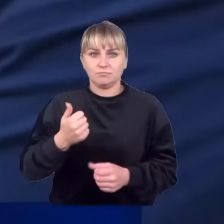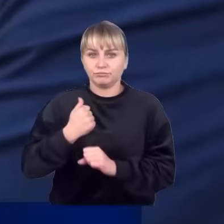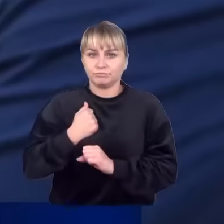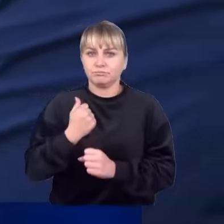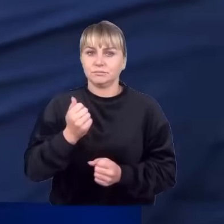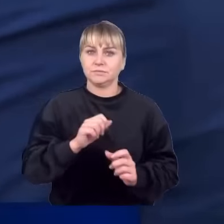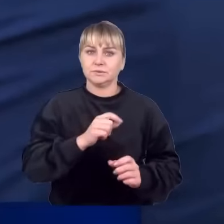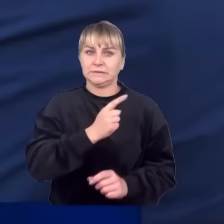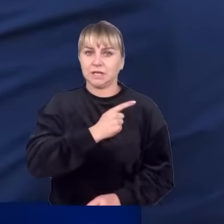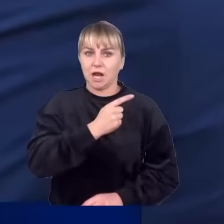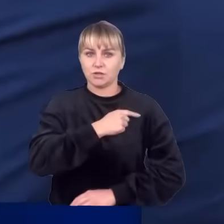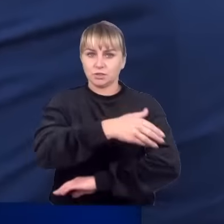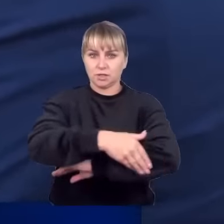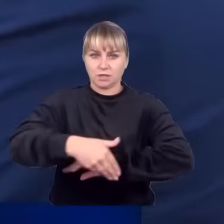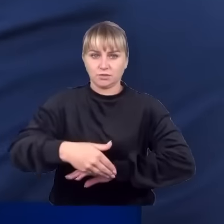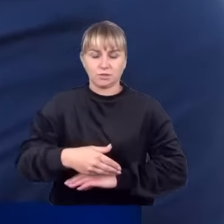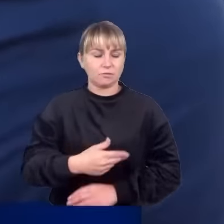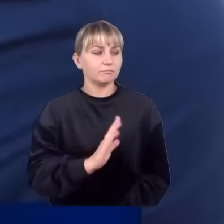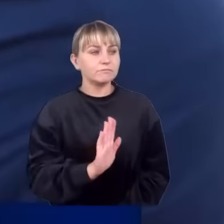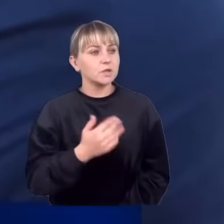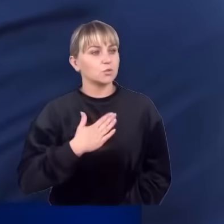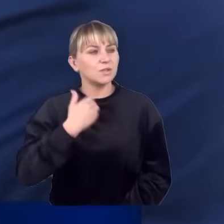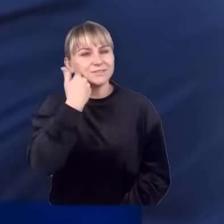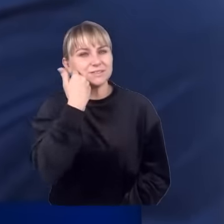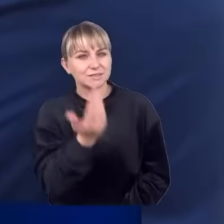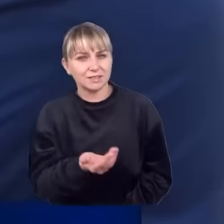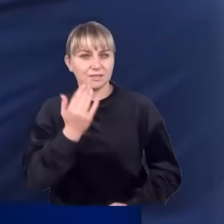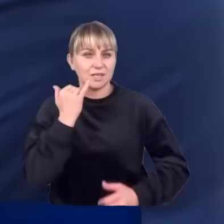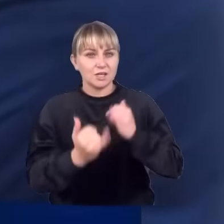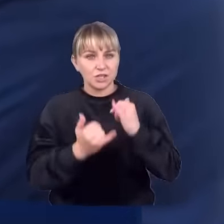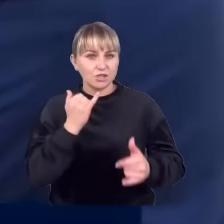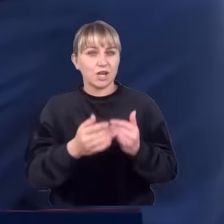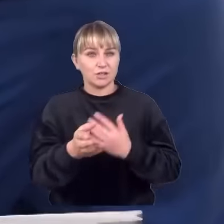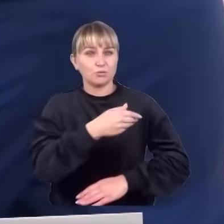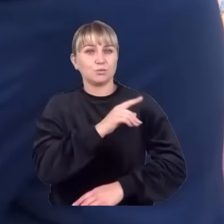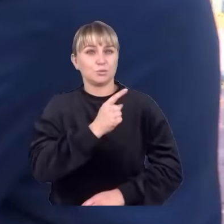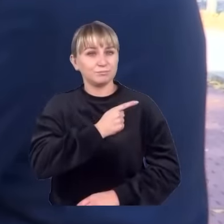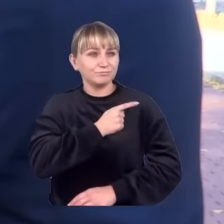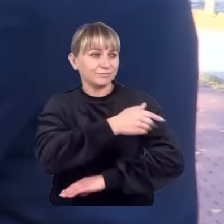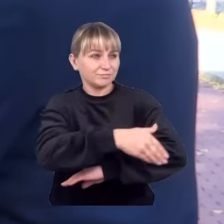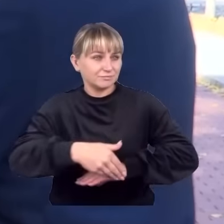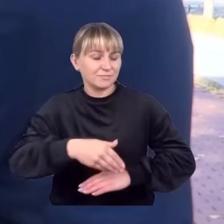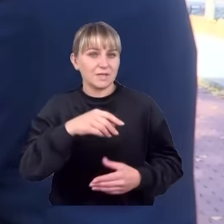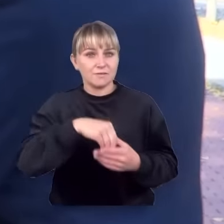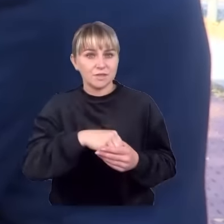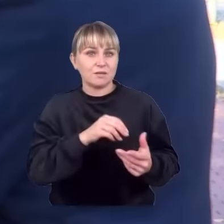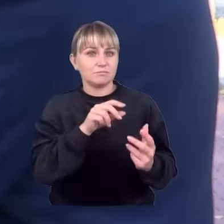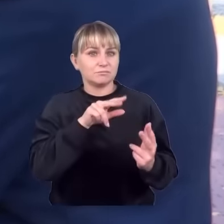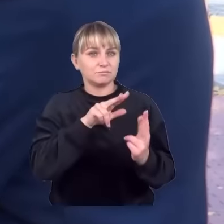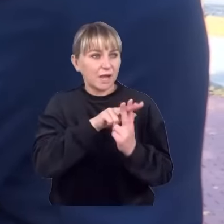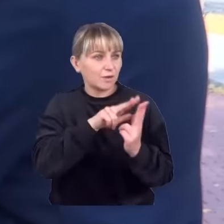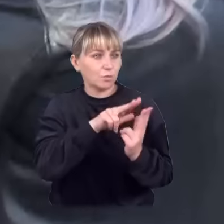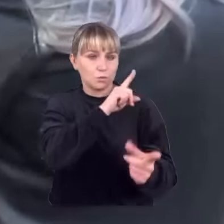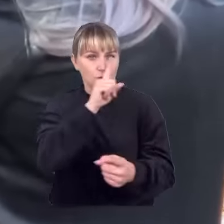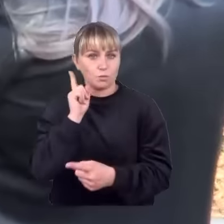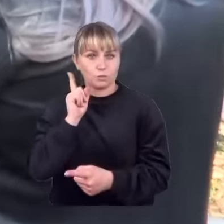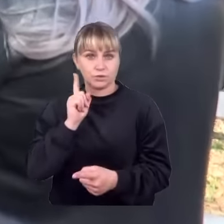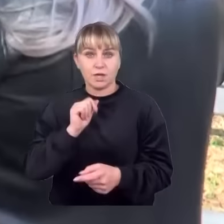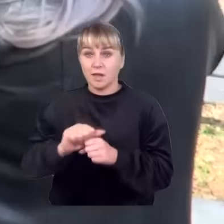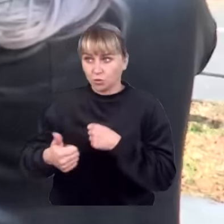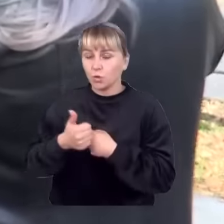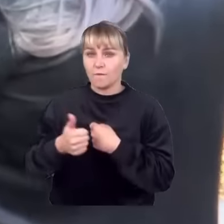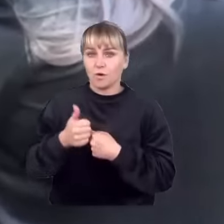wstyd mi, jeżeli polscy funkcjonariusze Straży Granicznej torturują niewinnych ludzi. Ma pani jakieś dowody na to? Tak, jest mnóstwo dowodów na